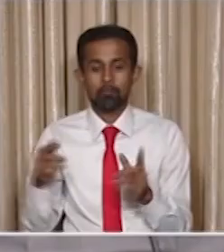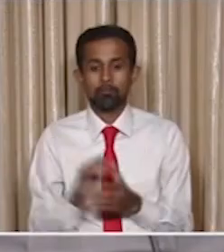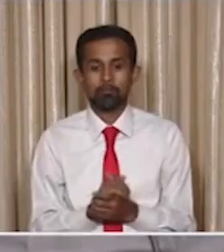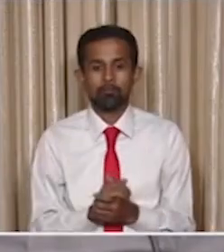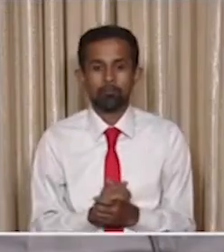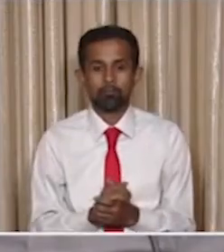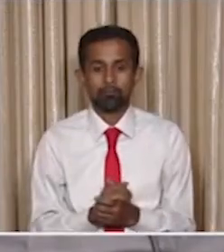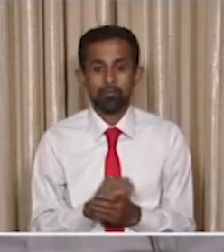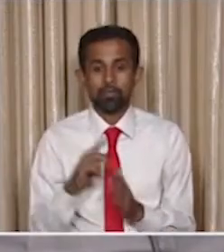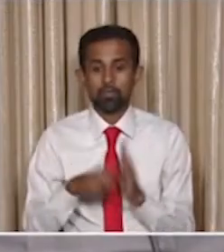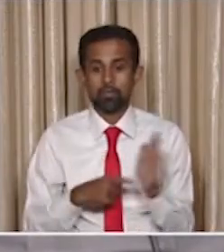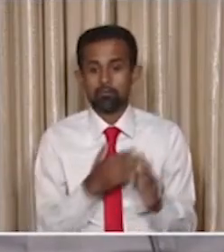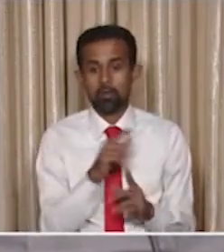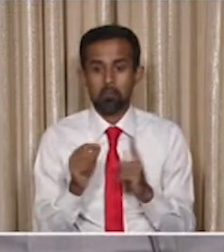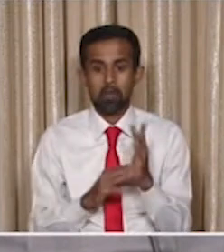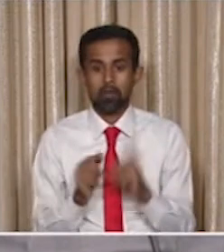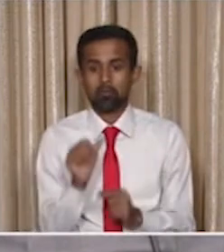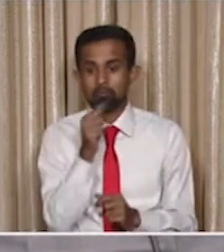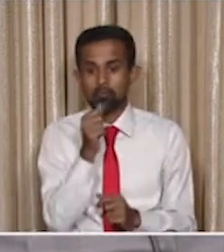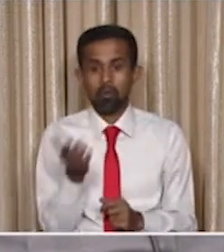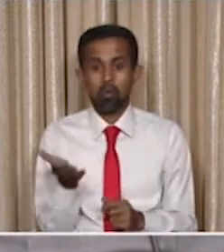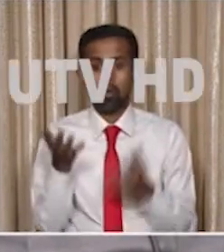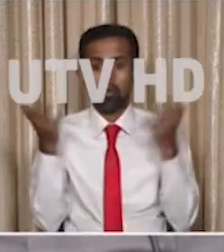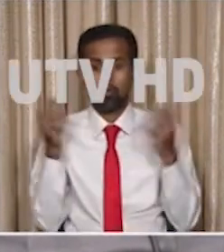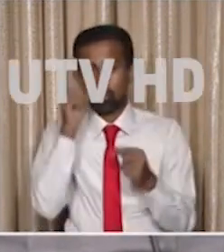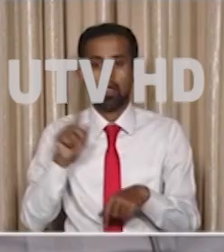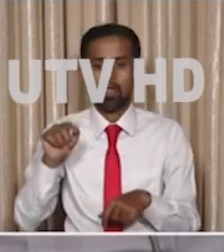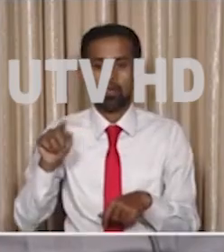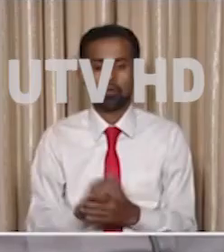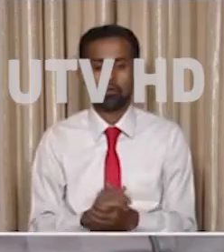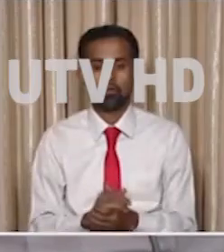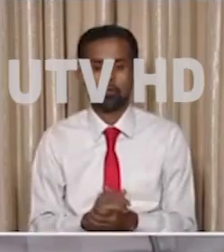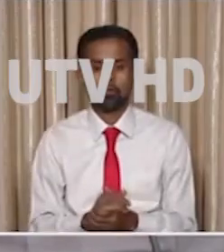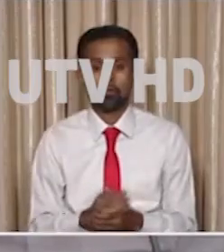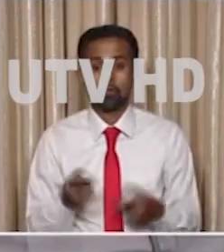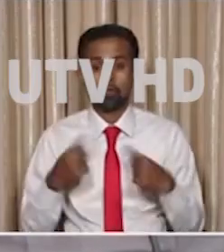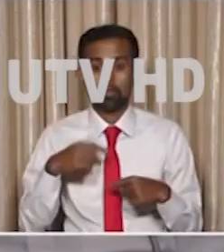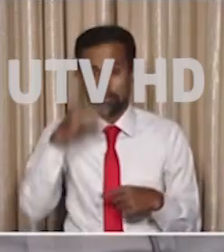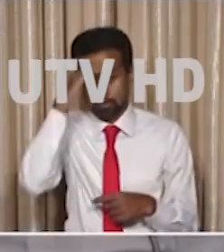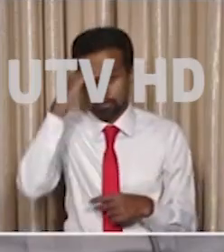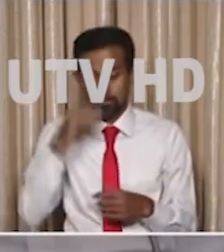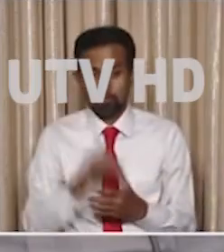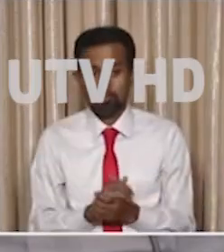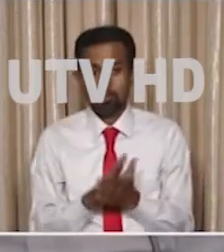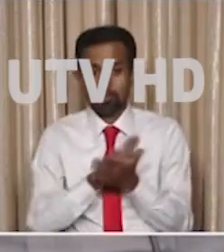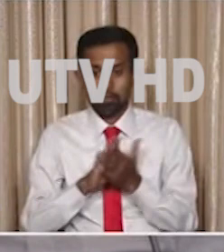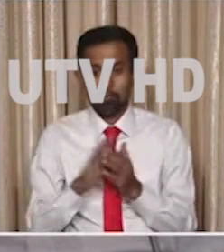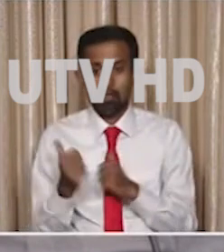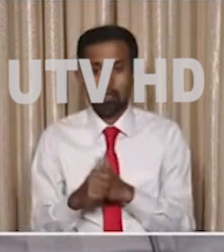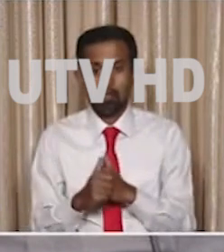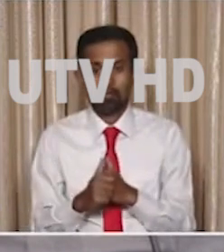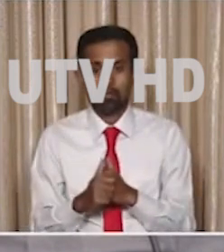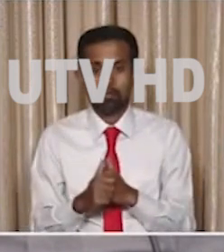කරා ජිනීවාගේ මන්ත්‍රීන්ට බේබදුකම ලොකු වෙලා ඇහැරෙනකොට 11යි කියලා. හරිද? ඊළඟ ඉරිද පත්තරේ මේක නිවැරදි කරේ කොහොමද?